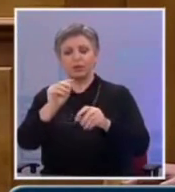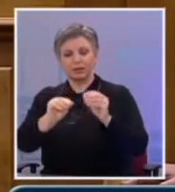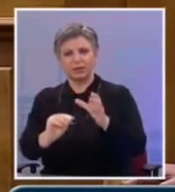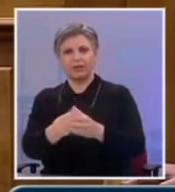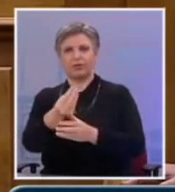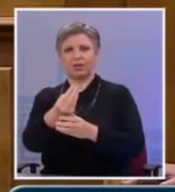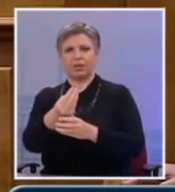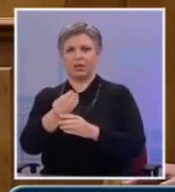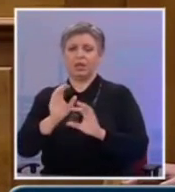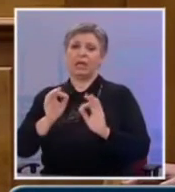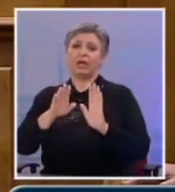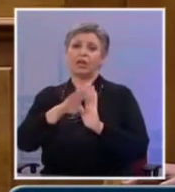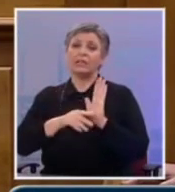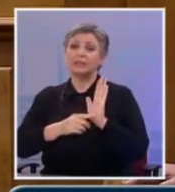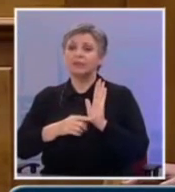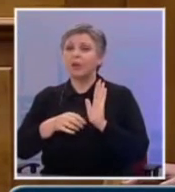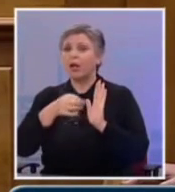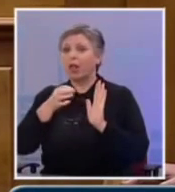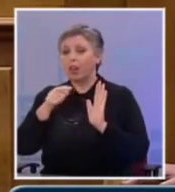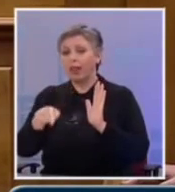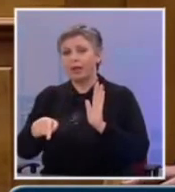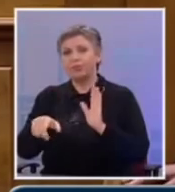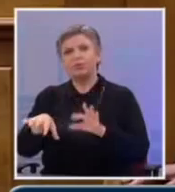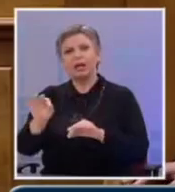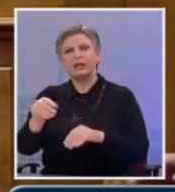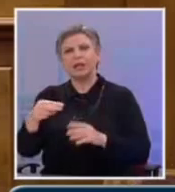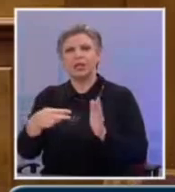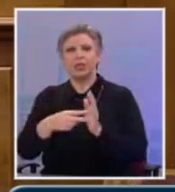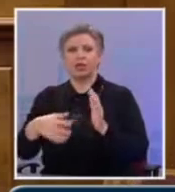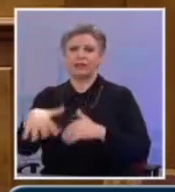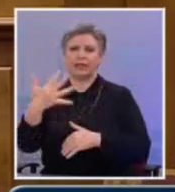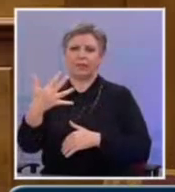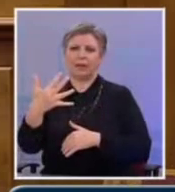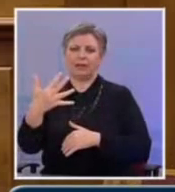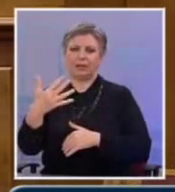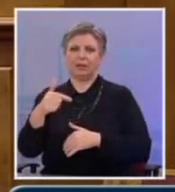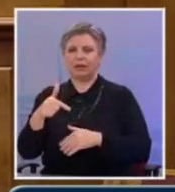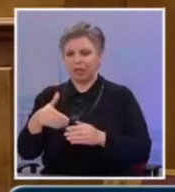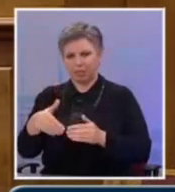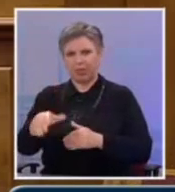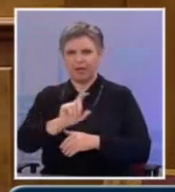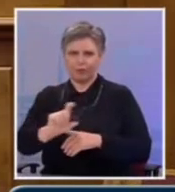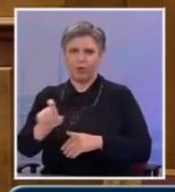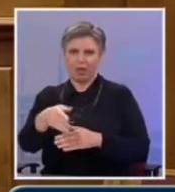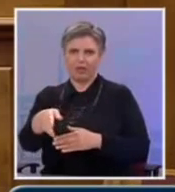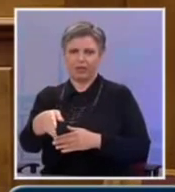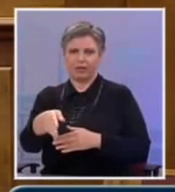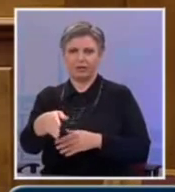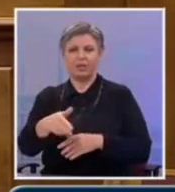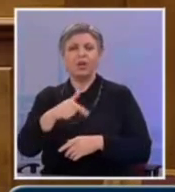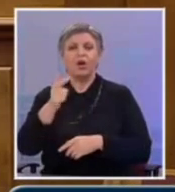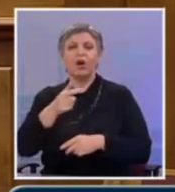αρχές του 2015, δηλαδή σε λίγες εβδομάδες. Το βασικό σας θέμα και το βασικό σας πρόβλημα